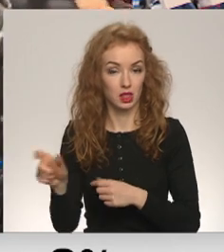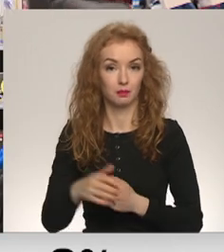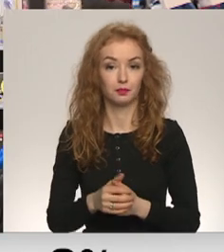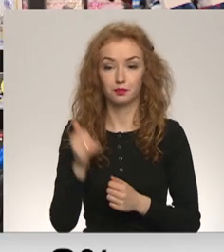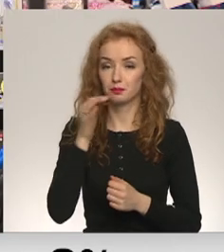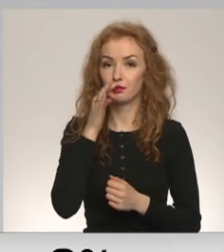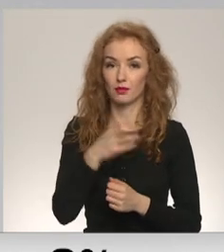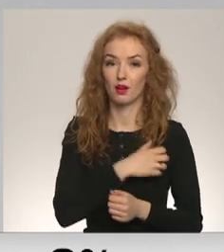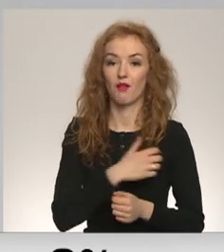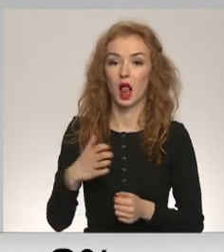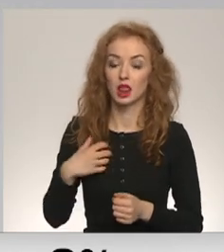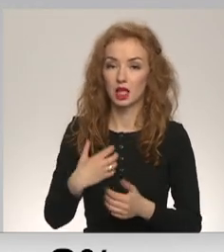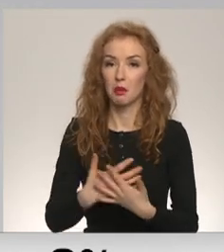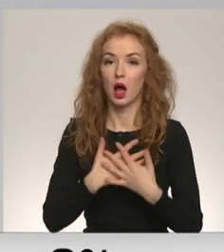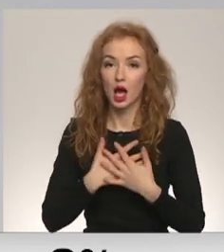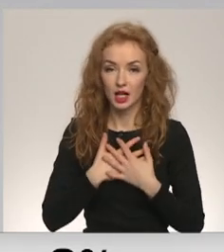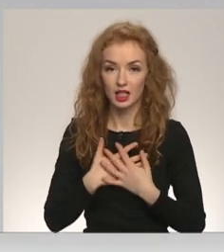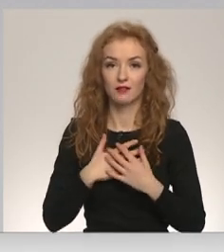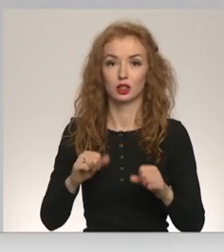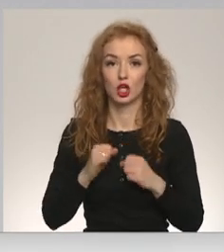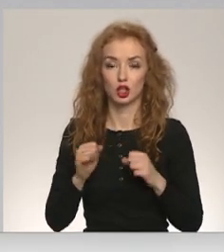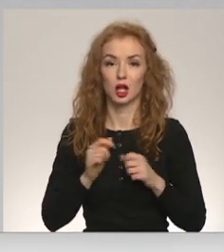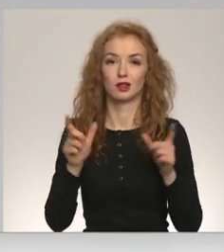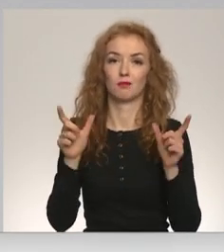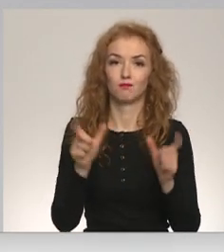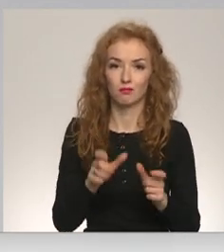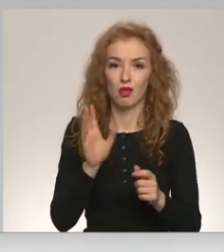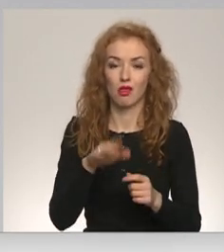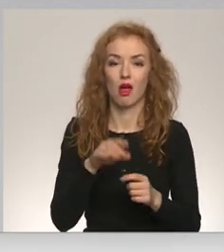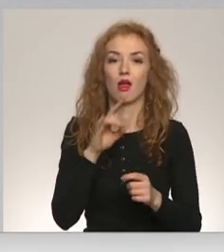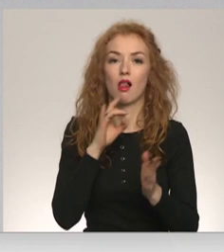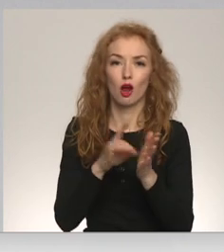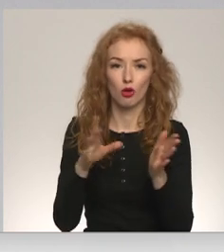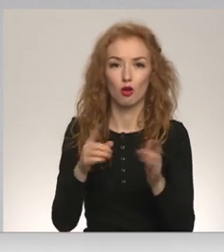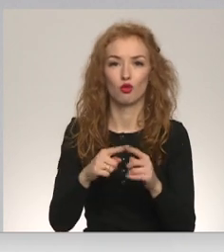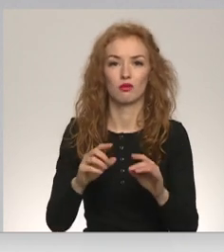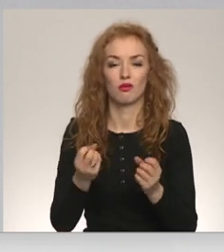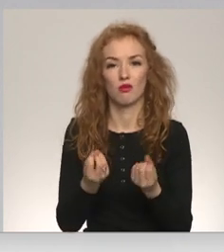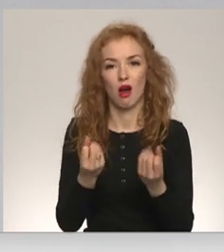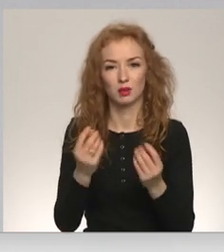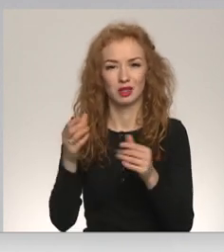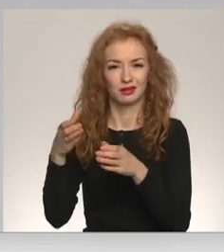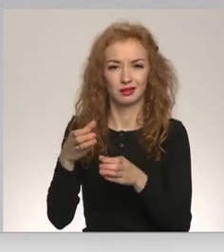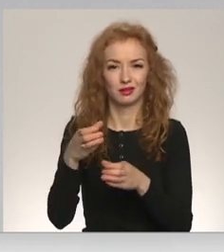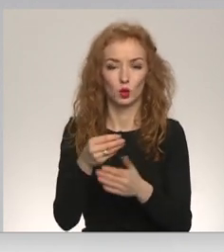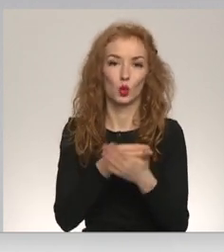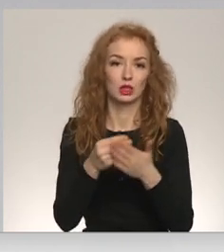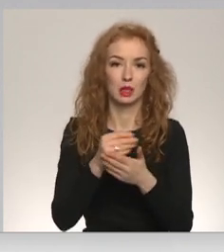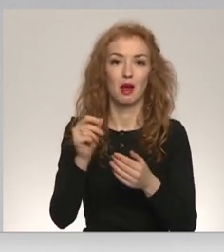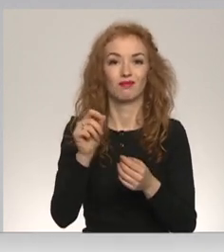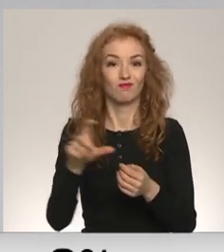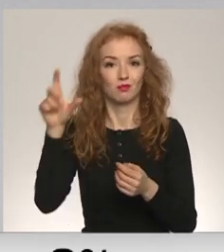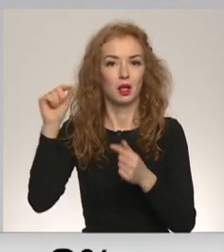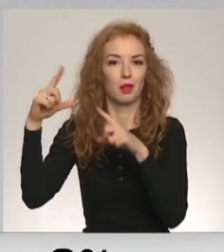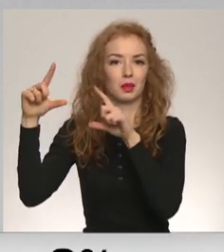aktīvi valdības iesaistās, lai ierobežotu šo te enerģijas cenu pieaugumu, attiecīgi, kas arī nozīmē arī zemāku inflāciju.